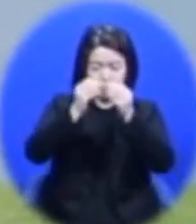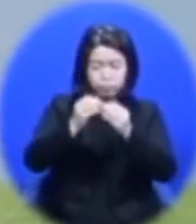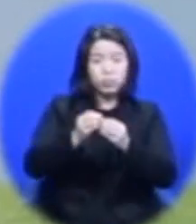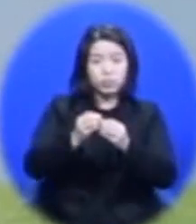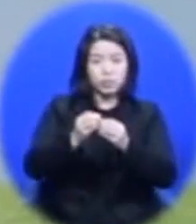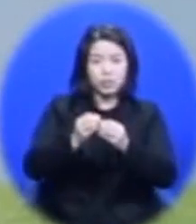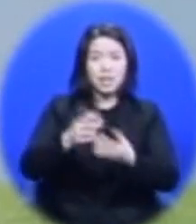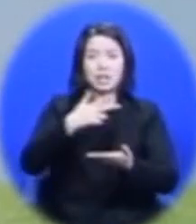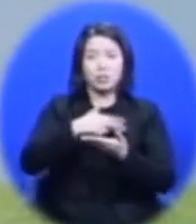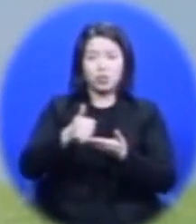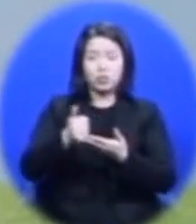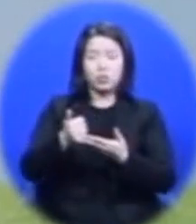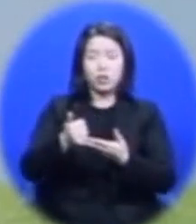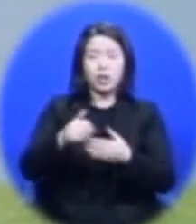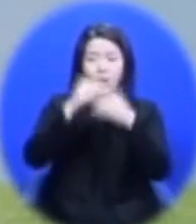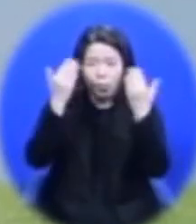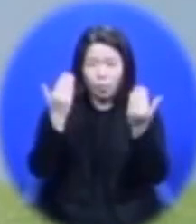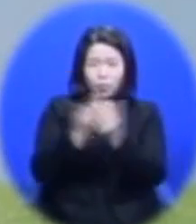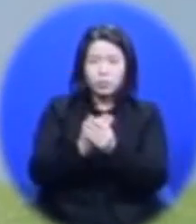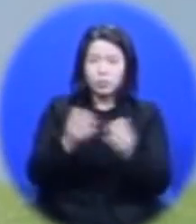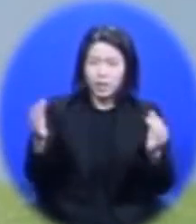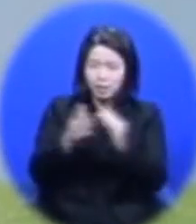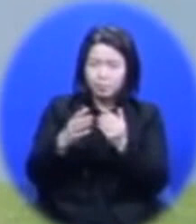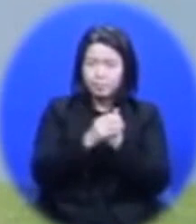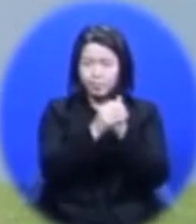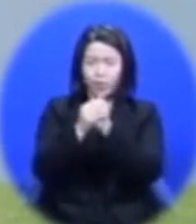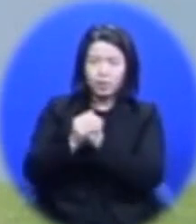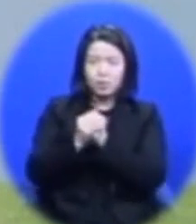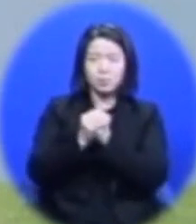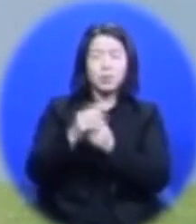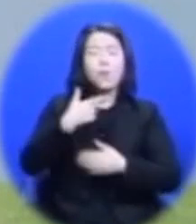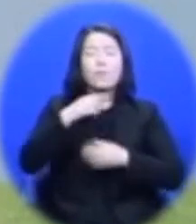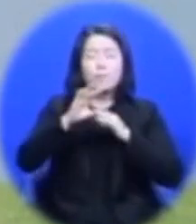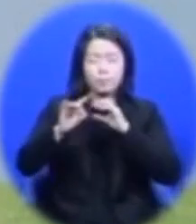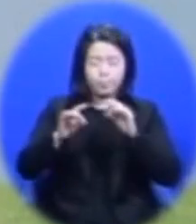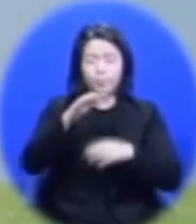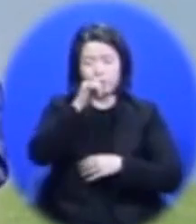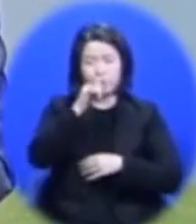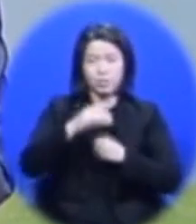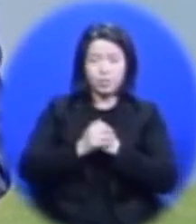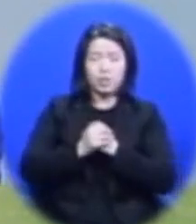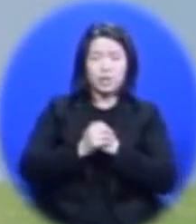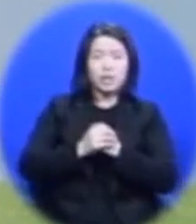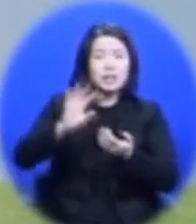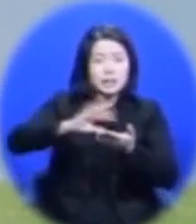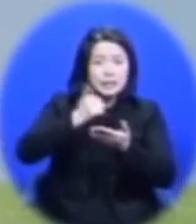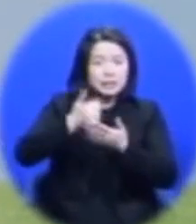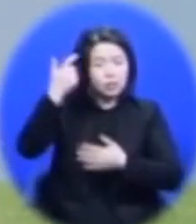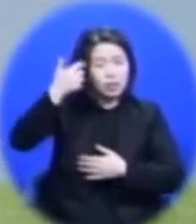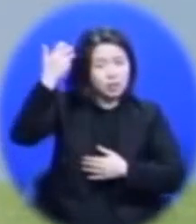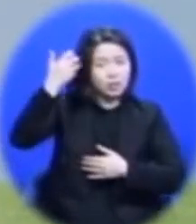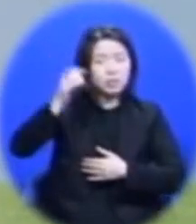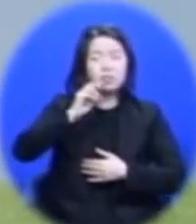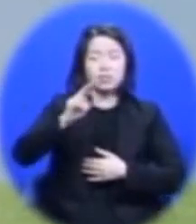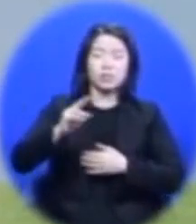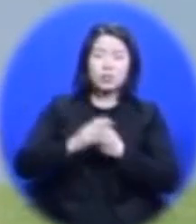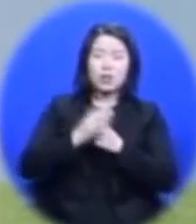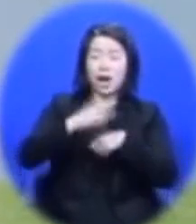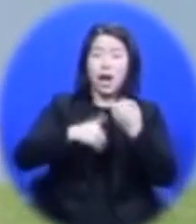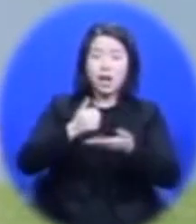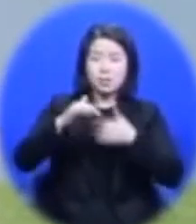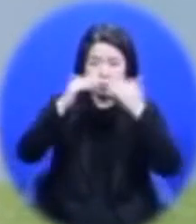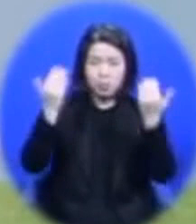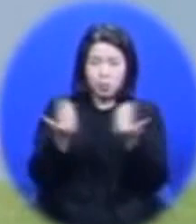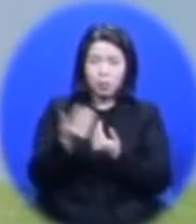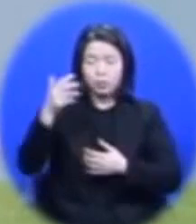그는 주님과의 온전한 연합을 갈망하고 있었습니다. 그리스도의 영이시여 하나님의 모든 충만으로